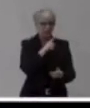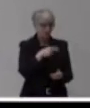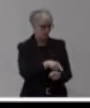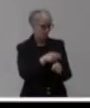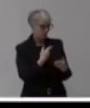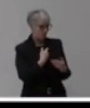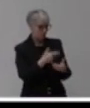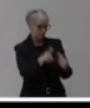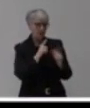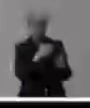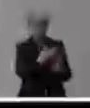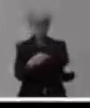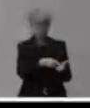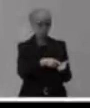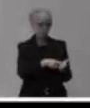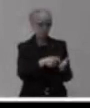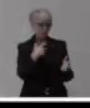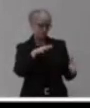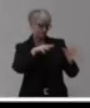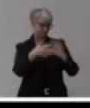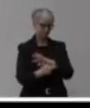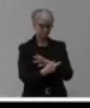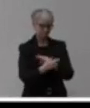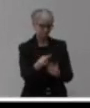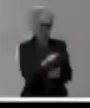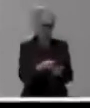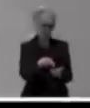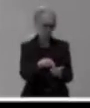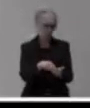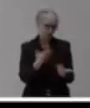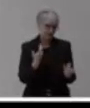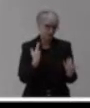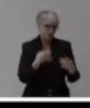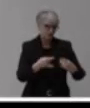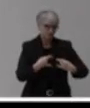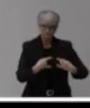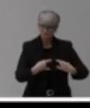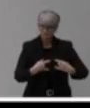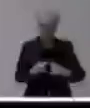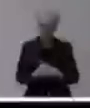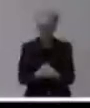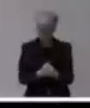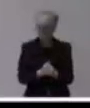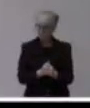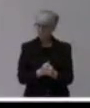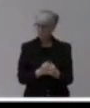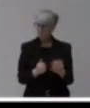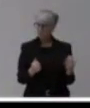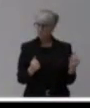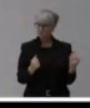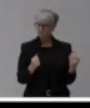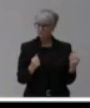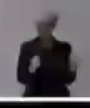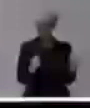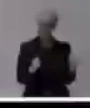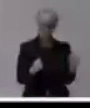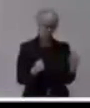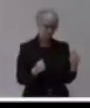territori dove si opera il progetto, Corsichese, Magentino, Binaschino e Bollatese.